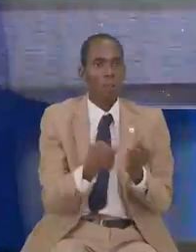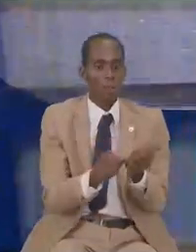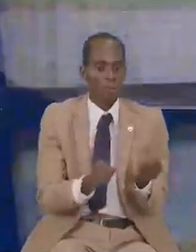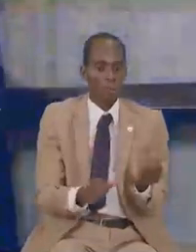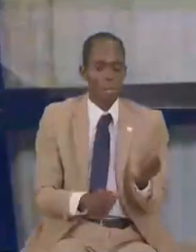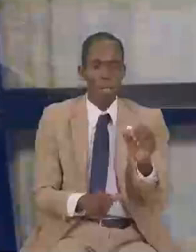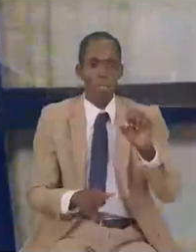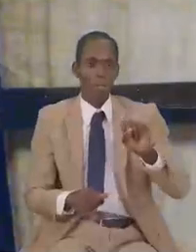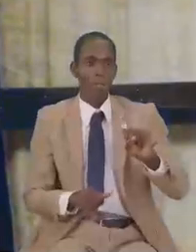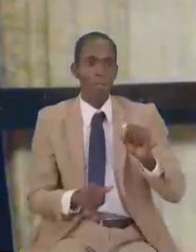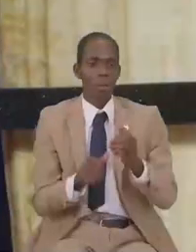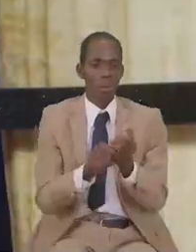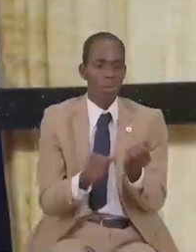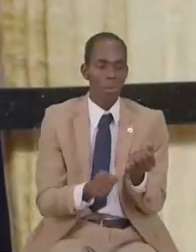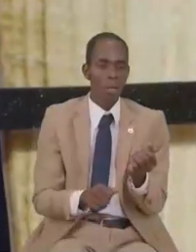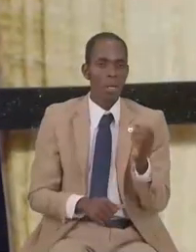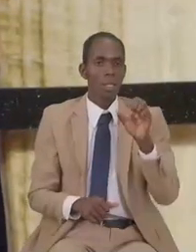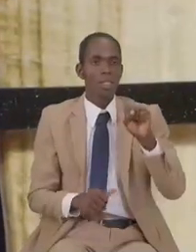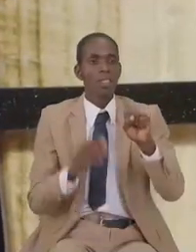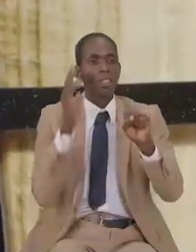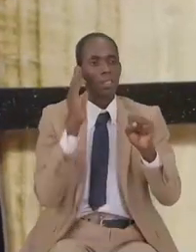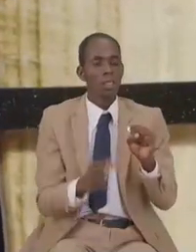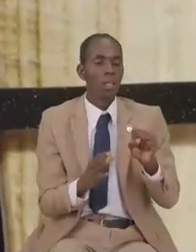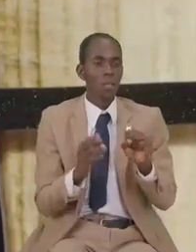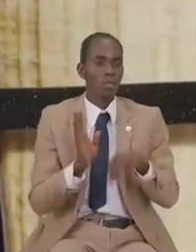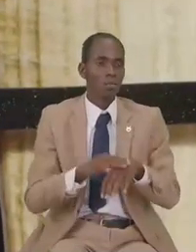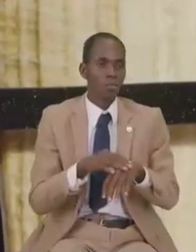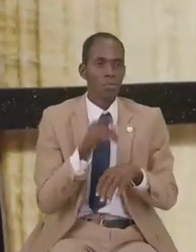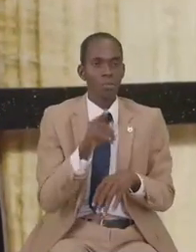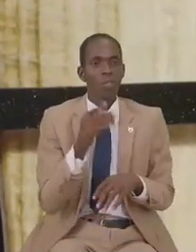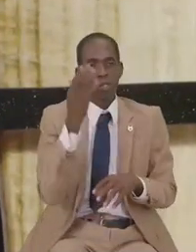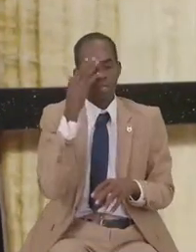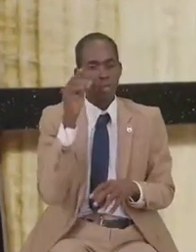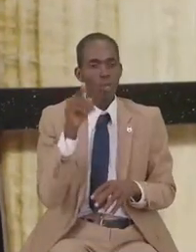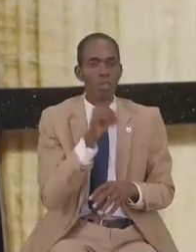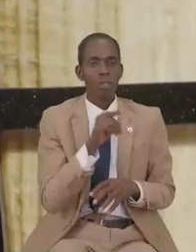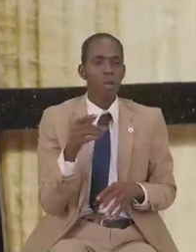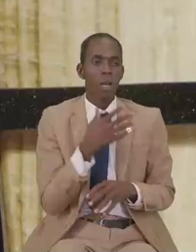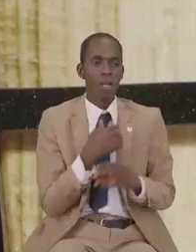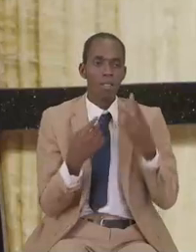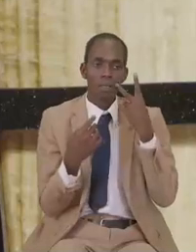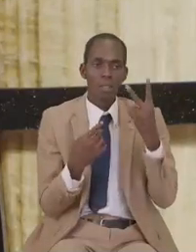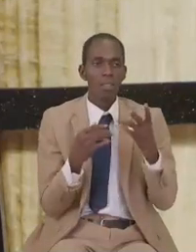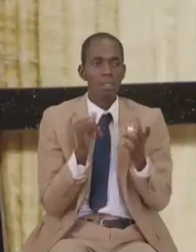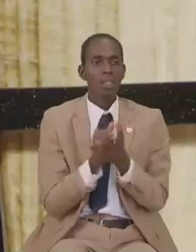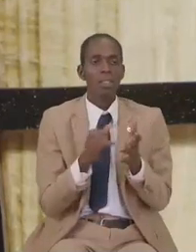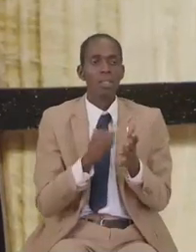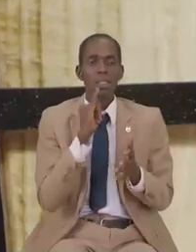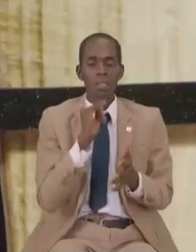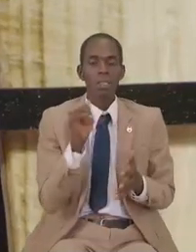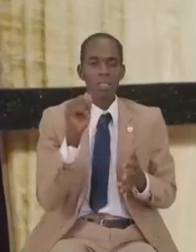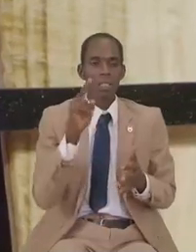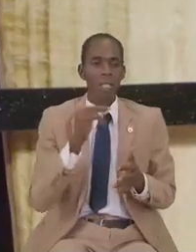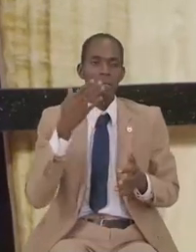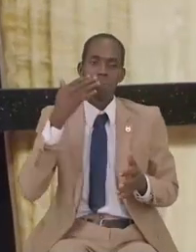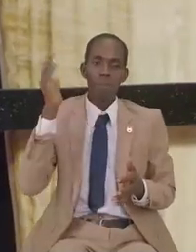ton infidélité, ta rétrogradation, ton infidélité te punira. Tu sauras et tu verras que c'est une